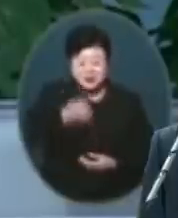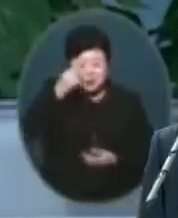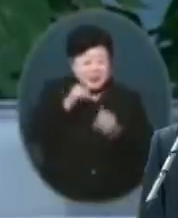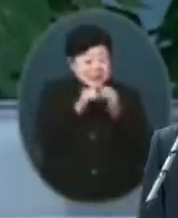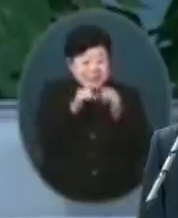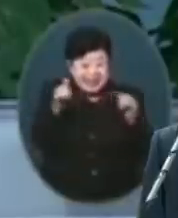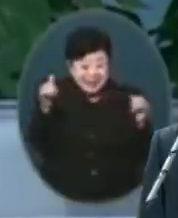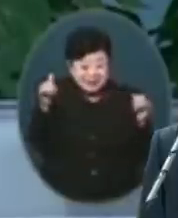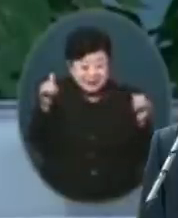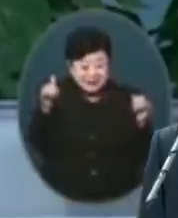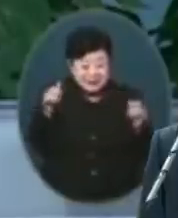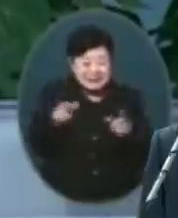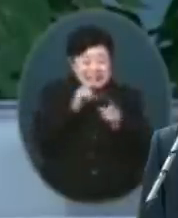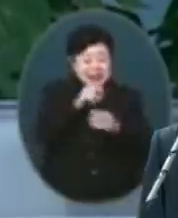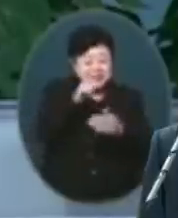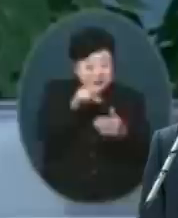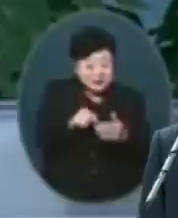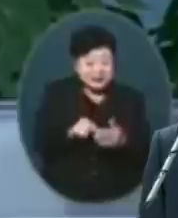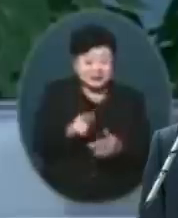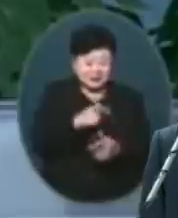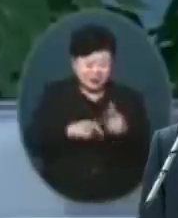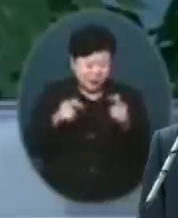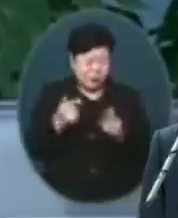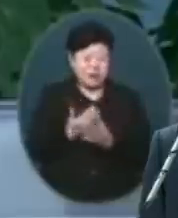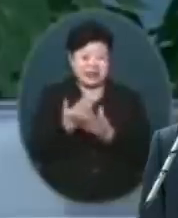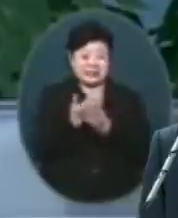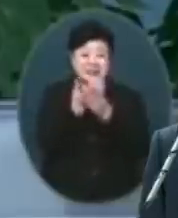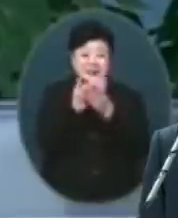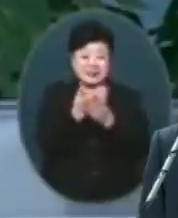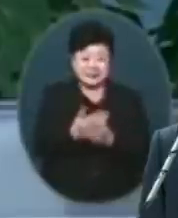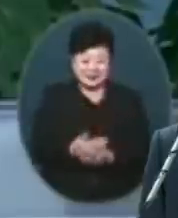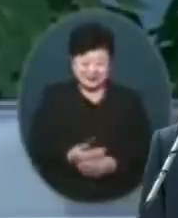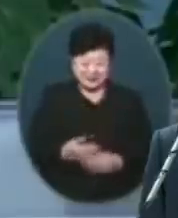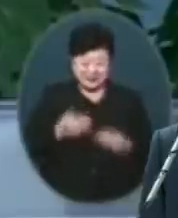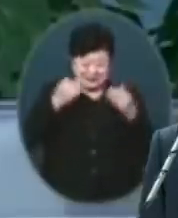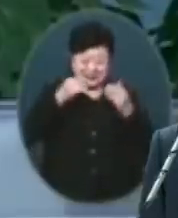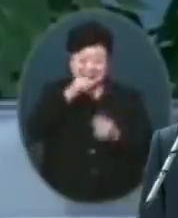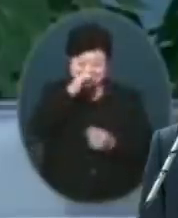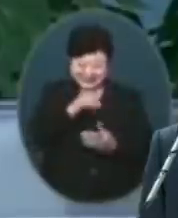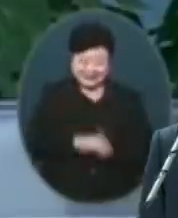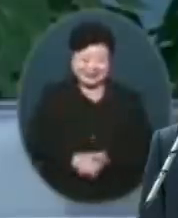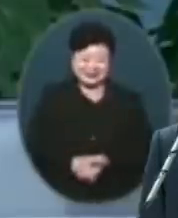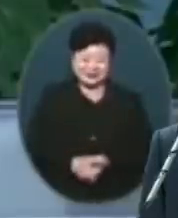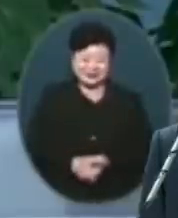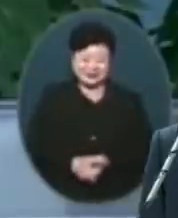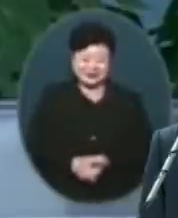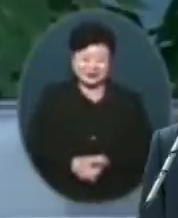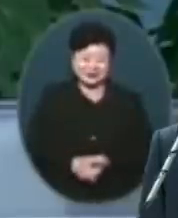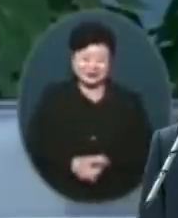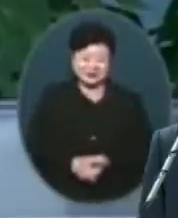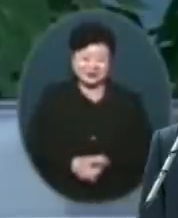꿈꾸는 사람들에게 의해서 생활은 점점 발전되고 향상되는 것입니다.